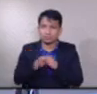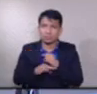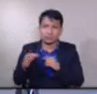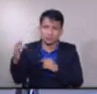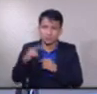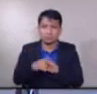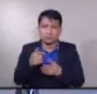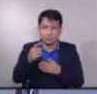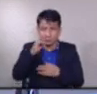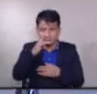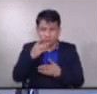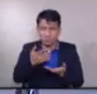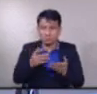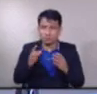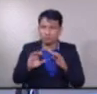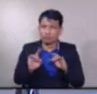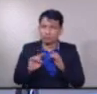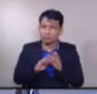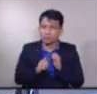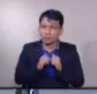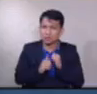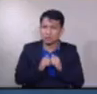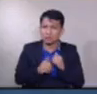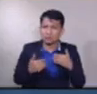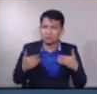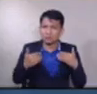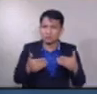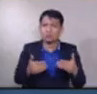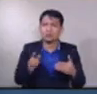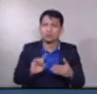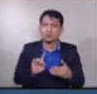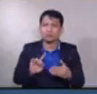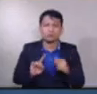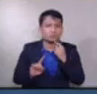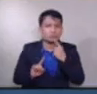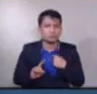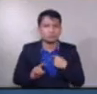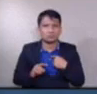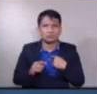domestic helper policy. So in other words, itutulak mo na hindi na